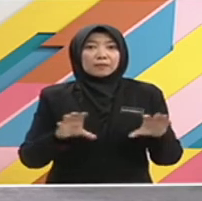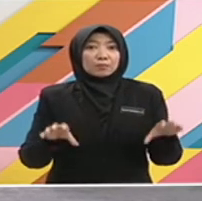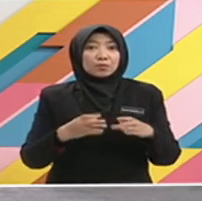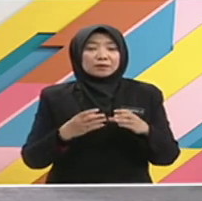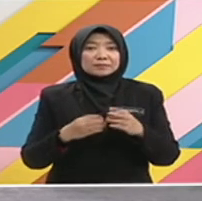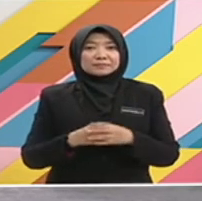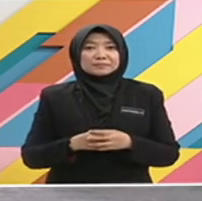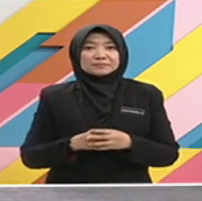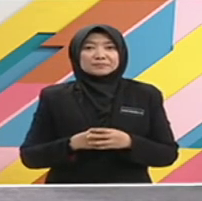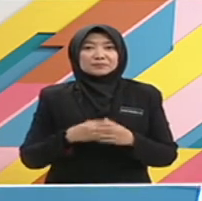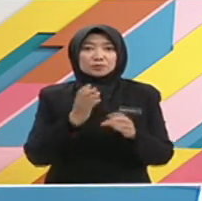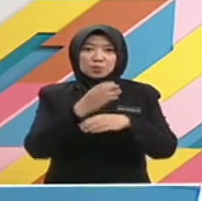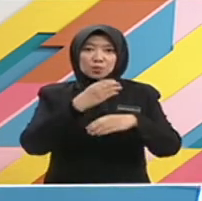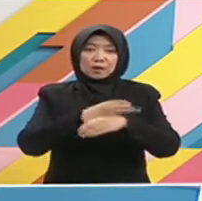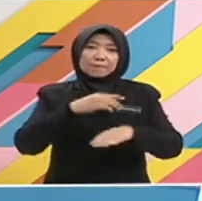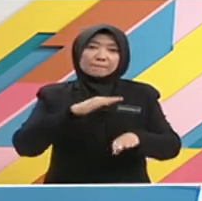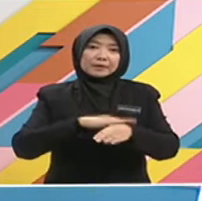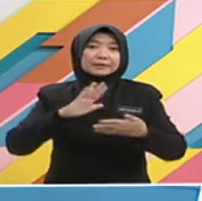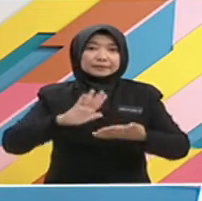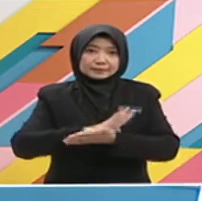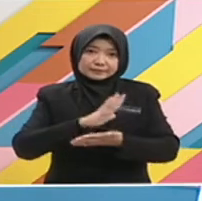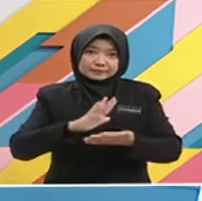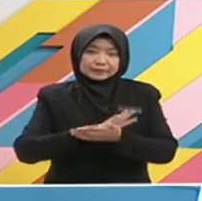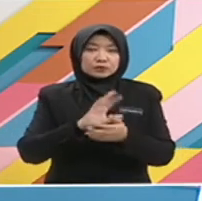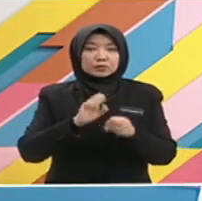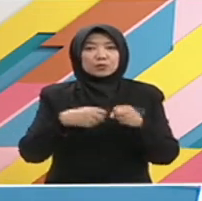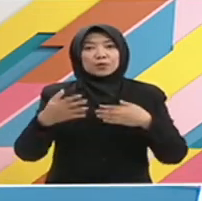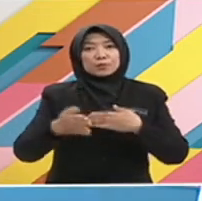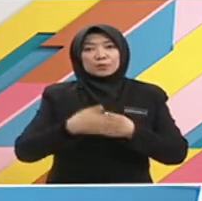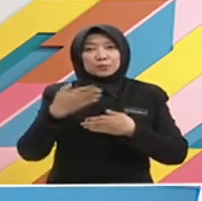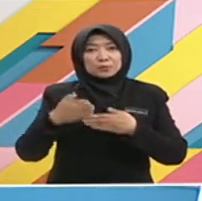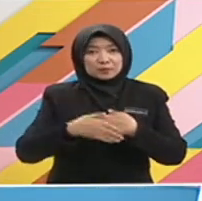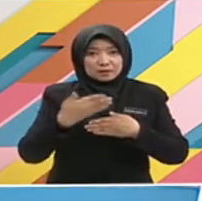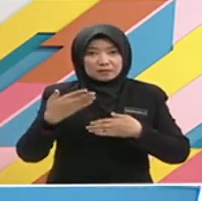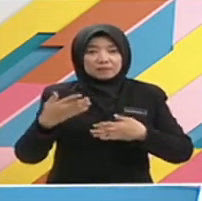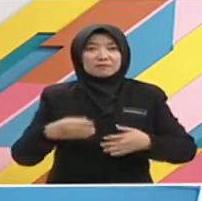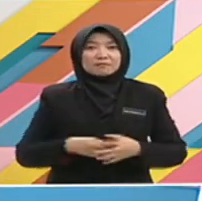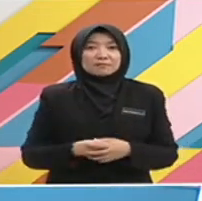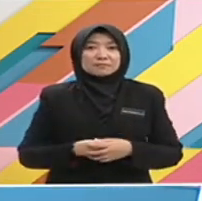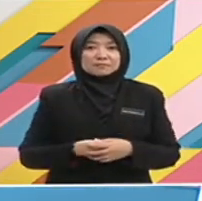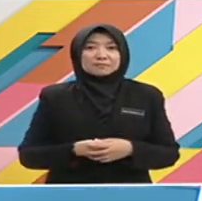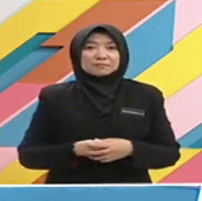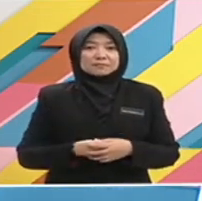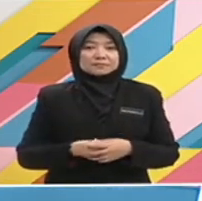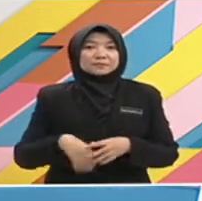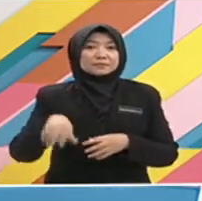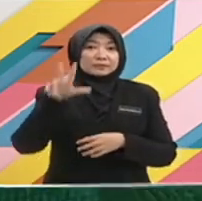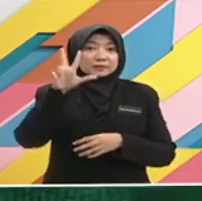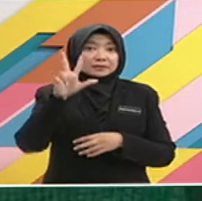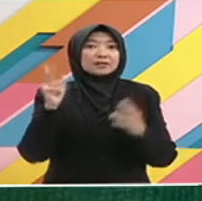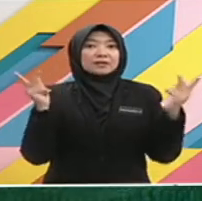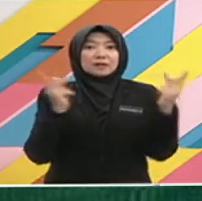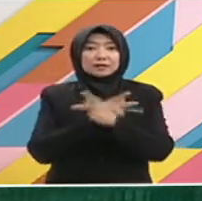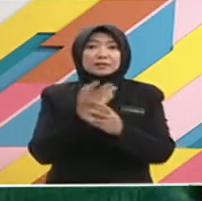pada kertas ni. Jadi baik, lebih cikgu. Mudah. Lebih mudah nanti nak melukis corak. Satu lipat, yes. Dua kali lipat, tiga kali